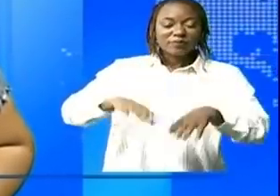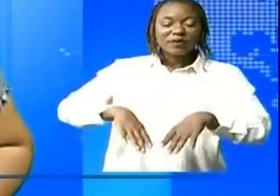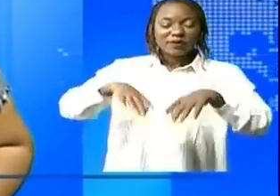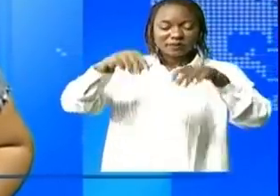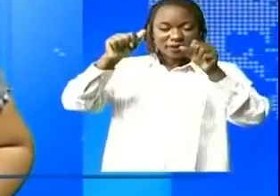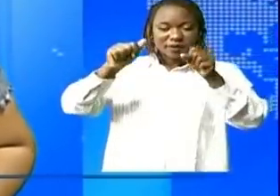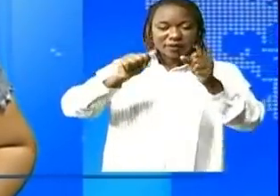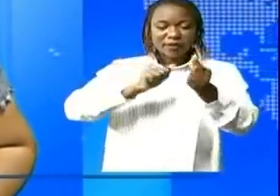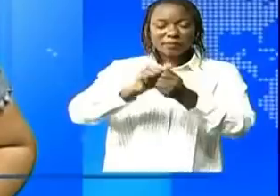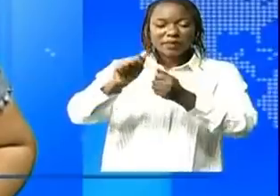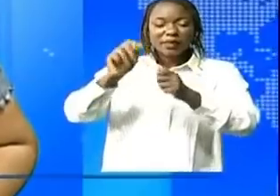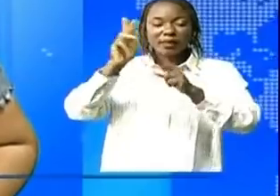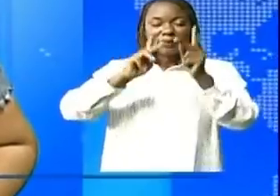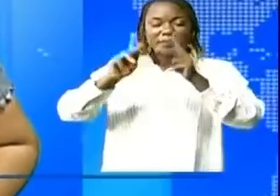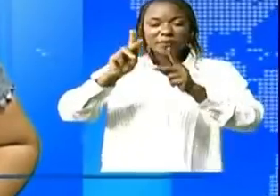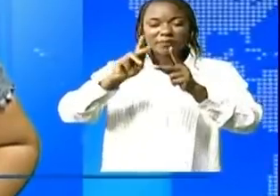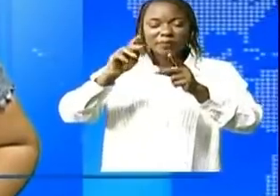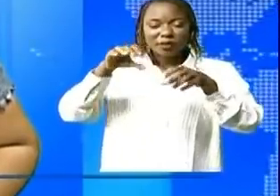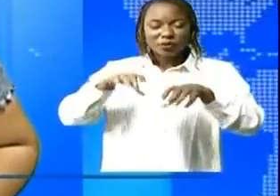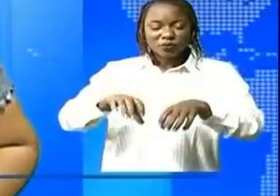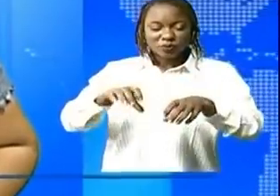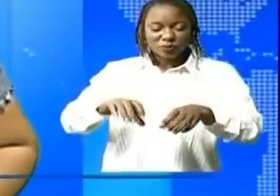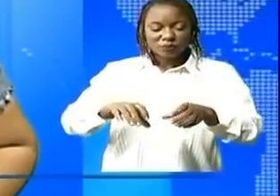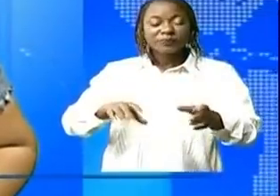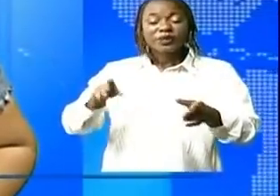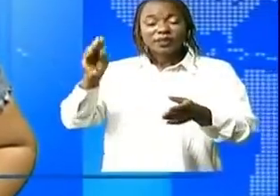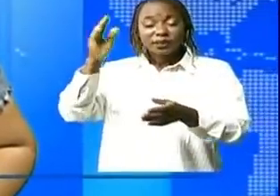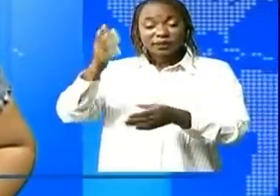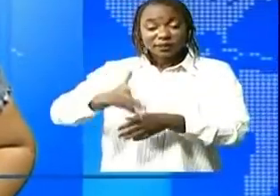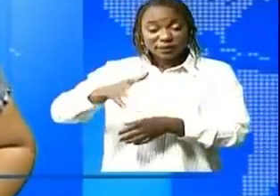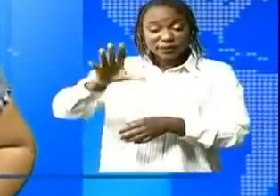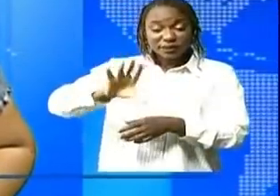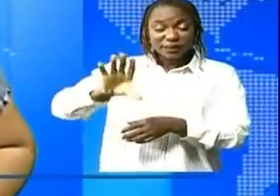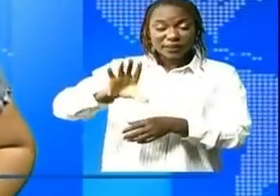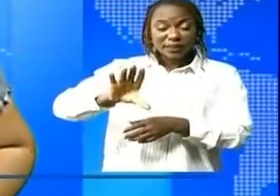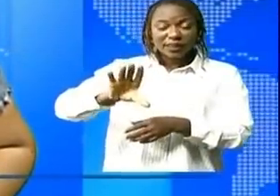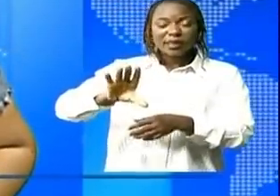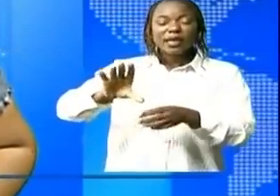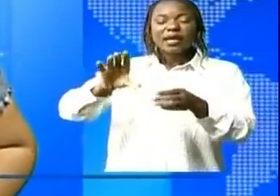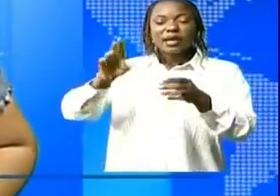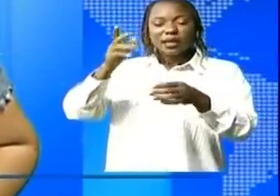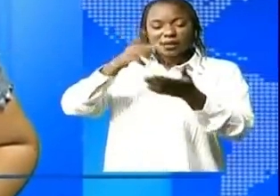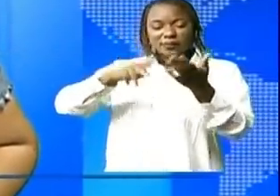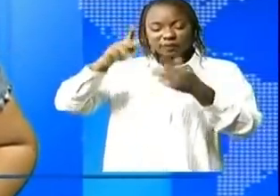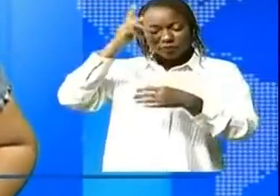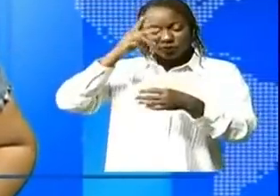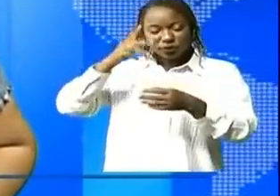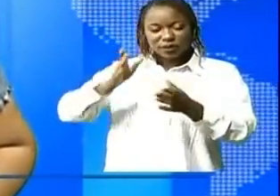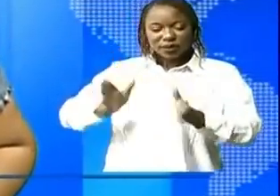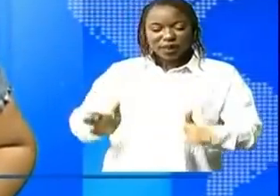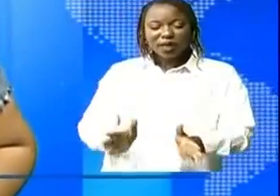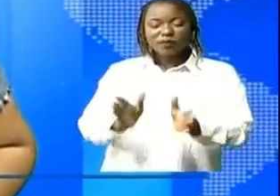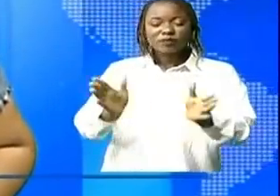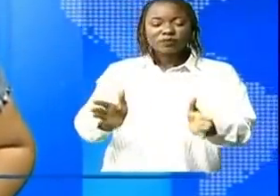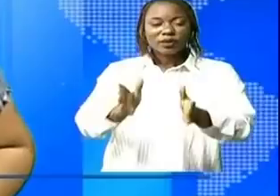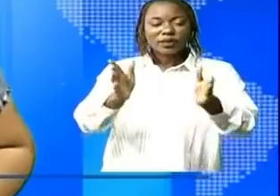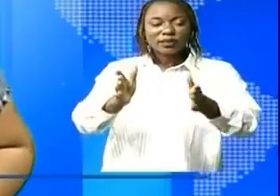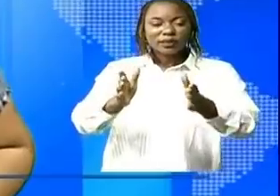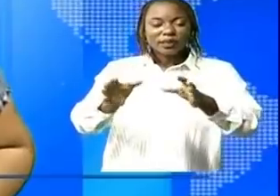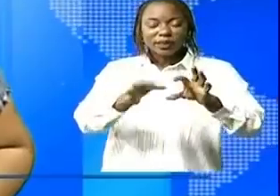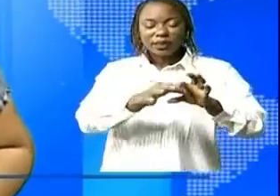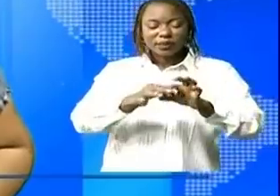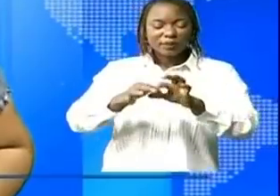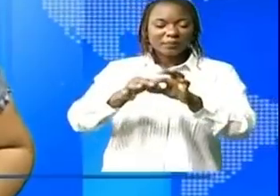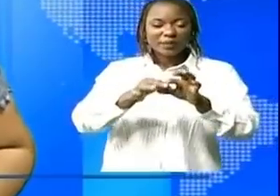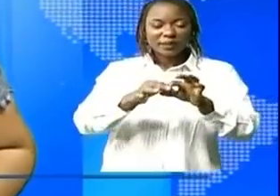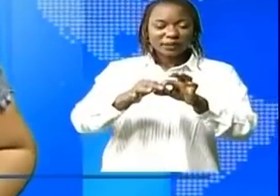par le peuple congolais. 5, le Parti pour l'Action encourage l'honorable Vital Kamerhe à continuer à coopérer avec la justice